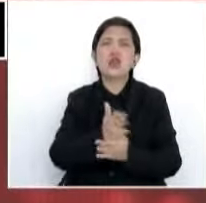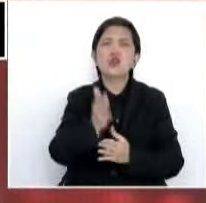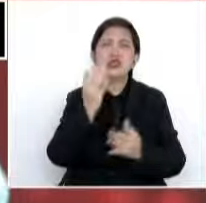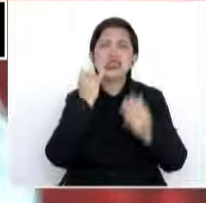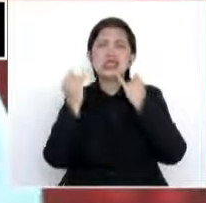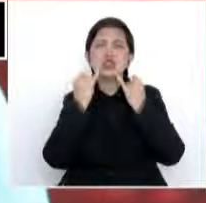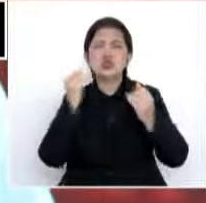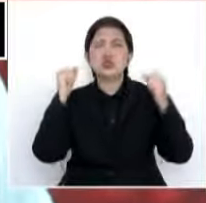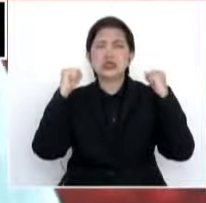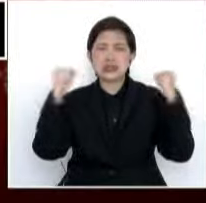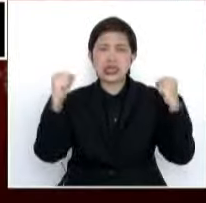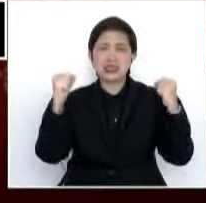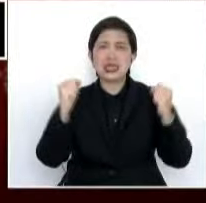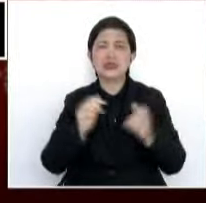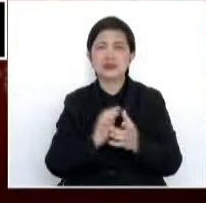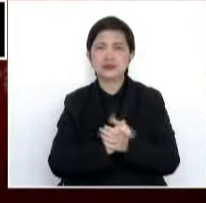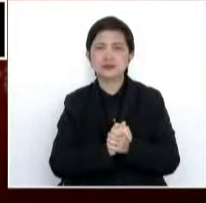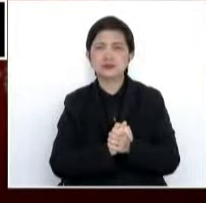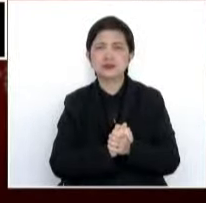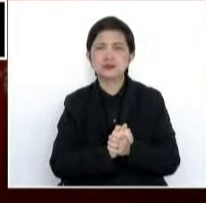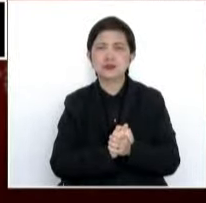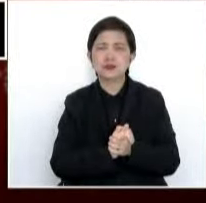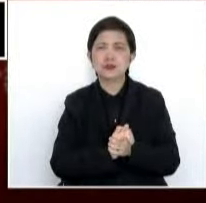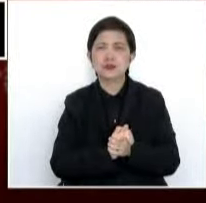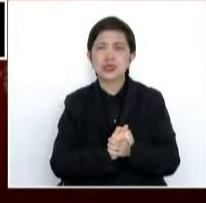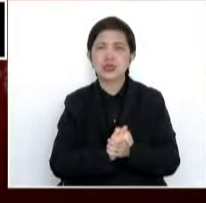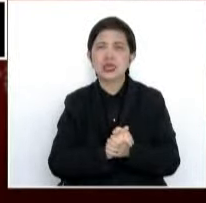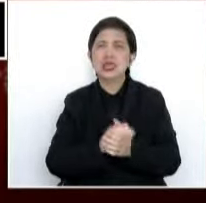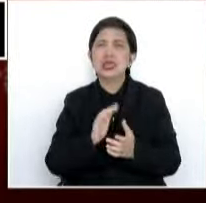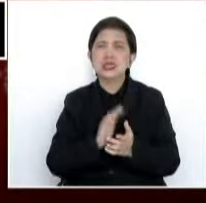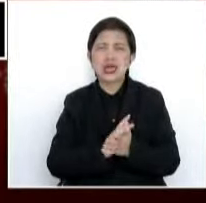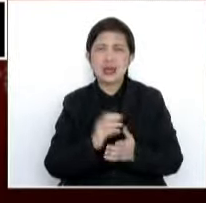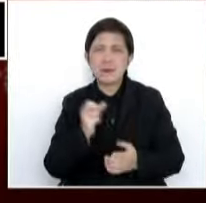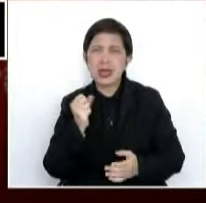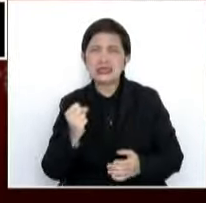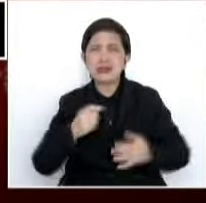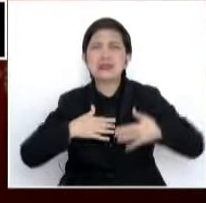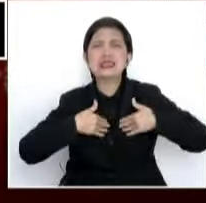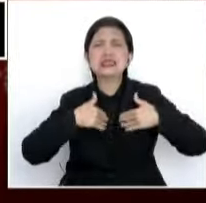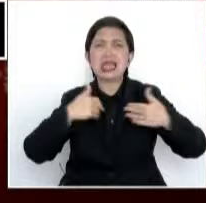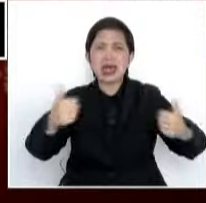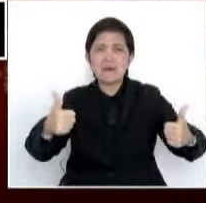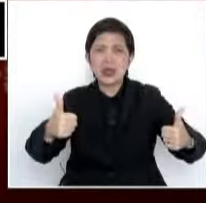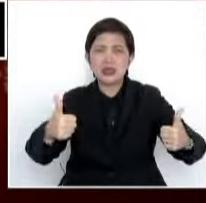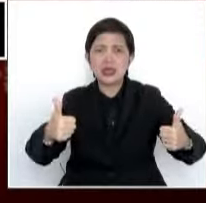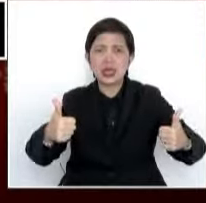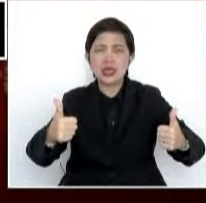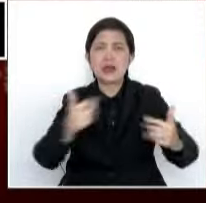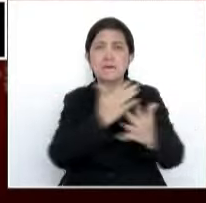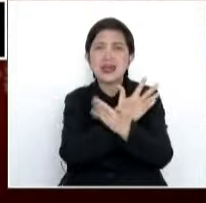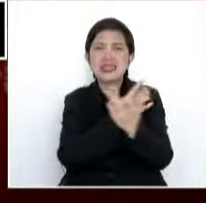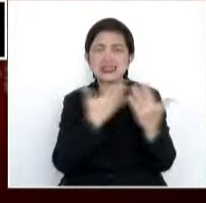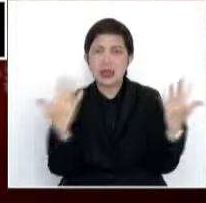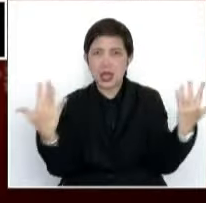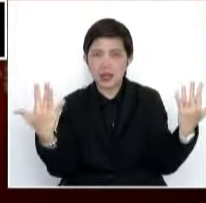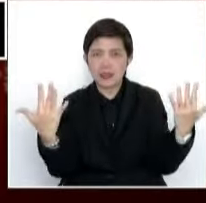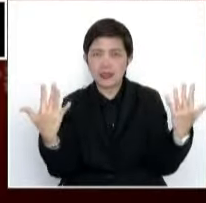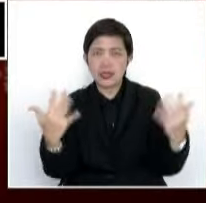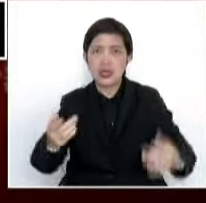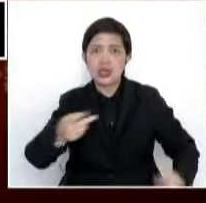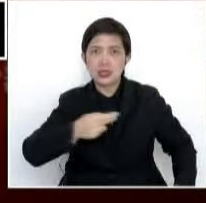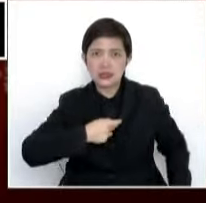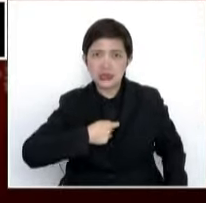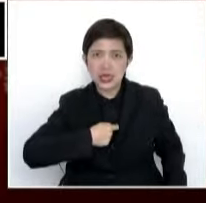kesehatan dan juga mengancam keselamatan masyarakat